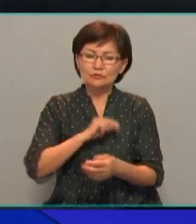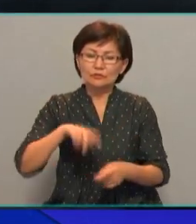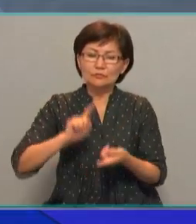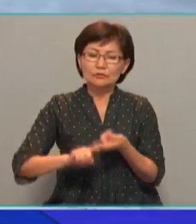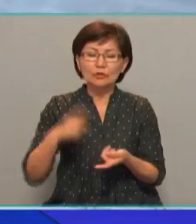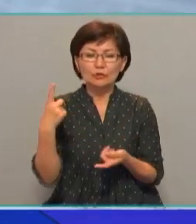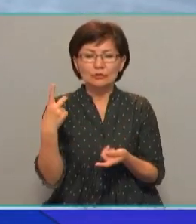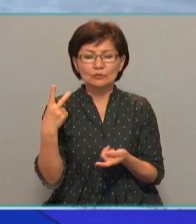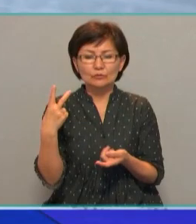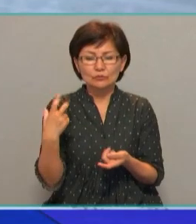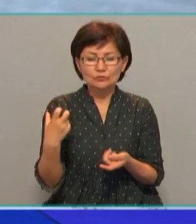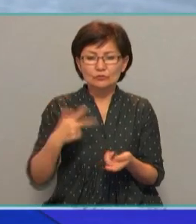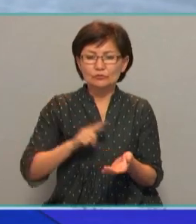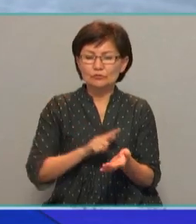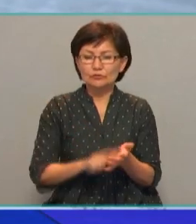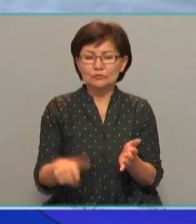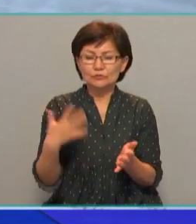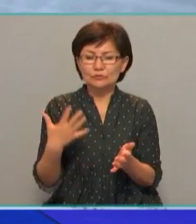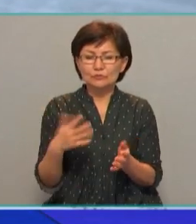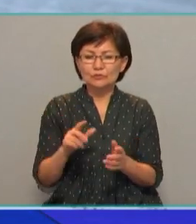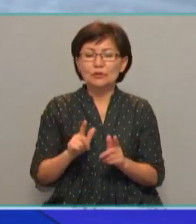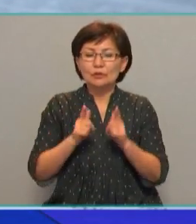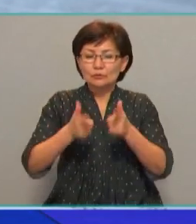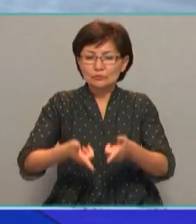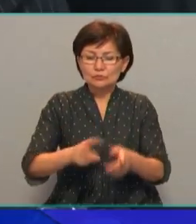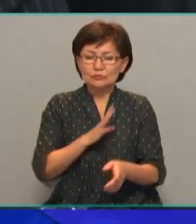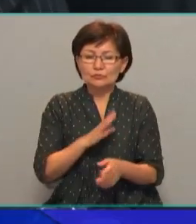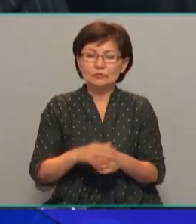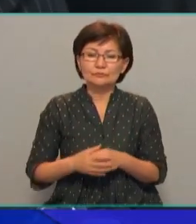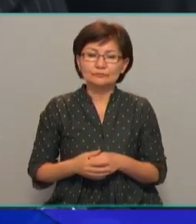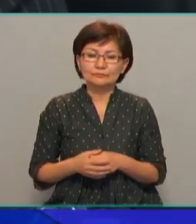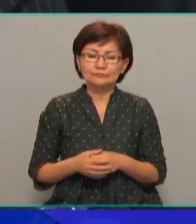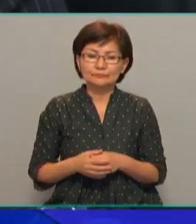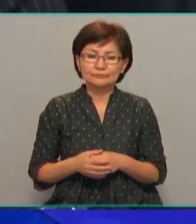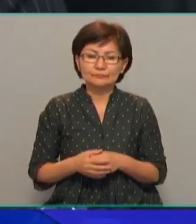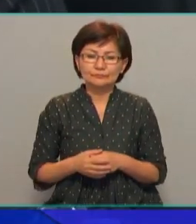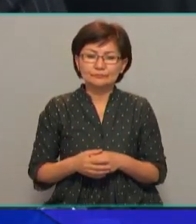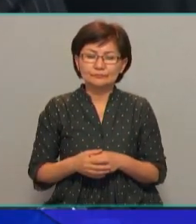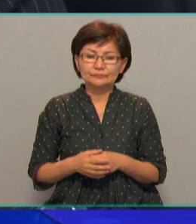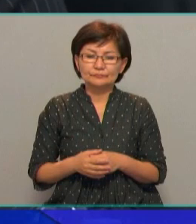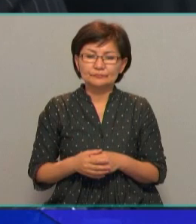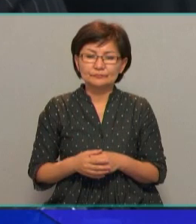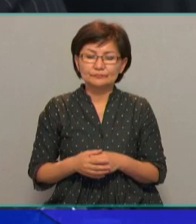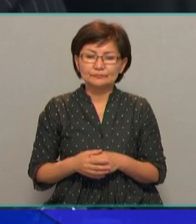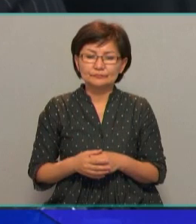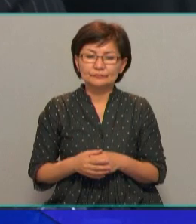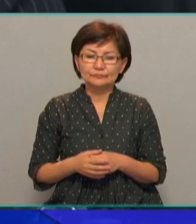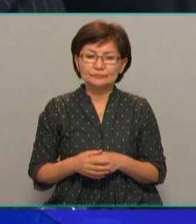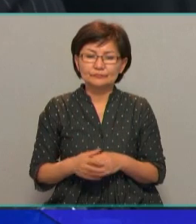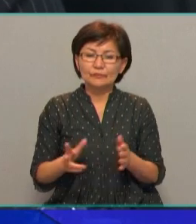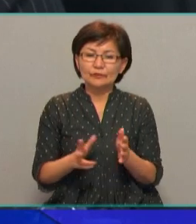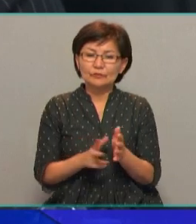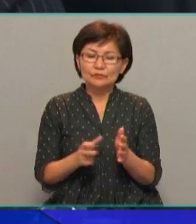түскен. Оның 144-і қанағаттандырылса, 229 адамның ісі кері қайтарылды. 1800